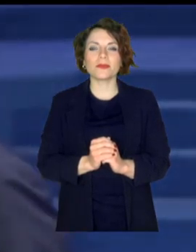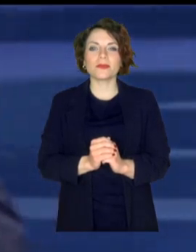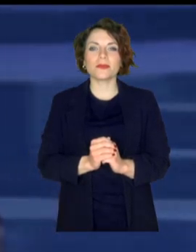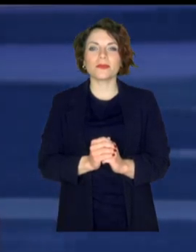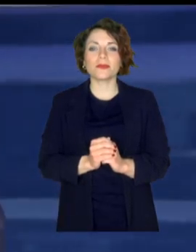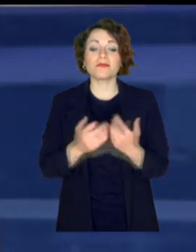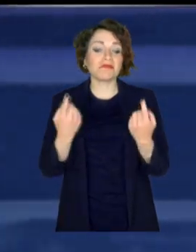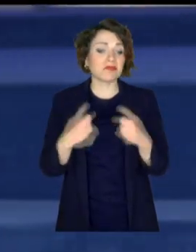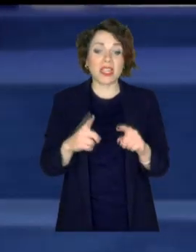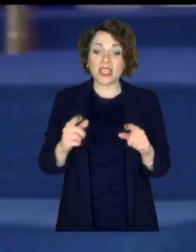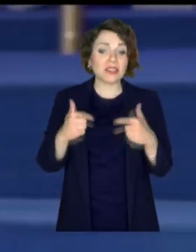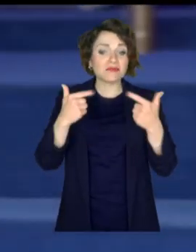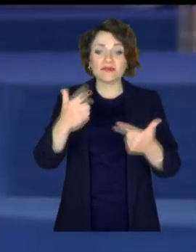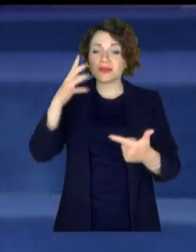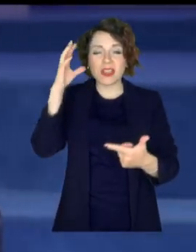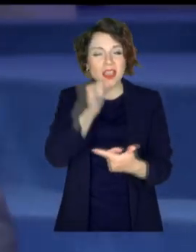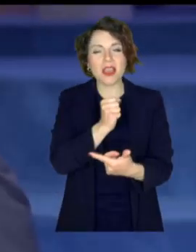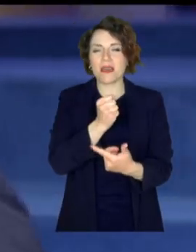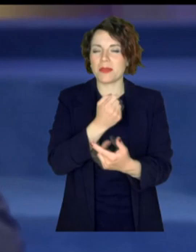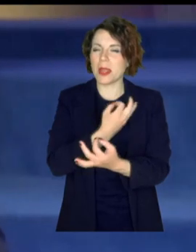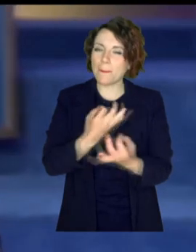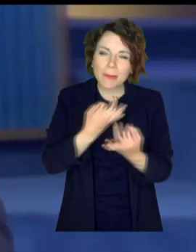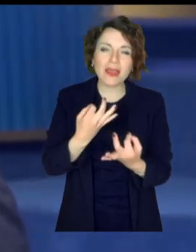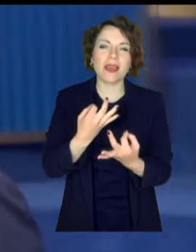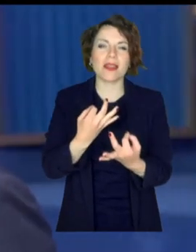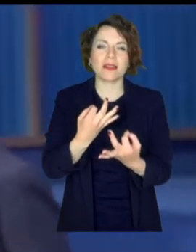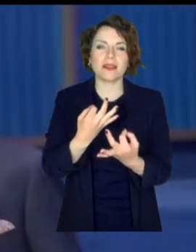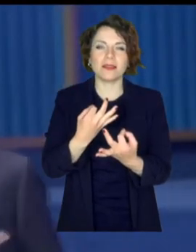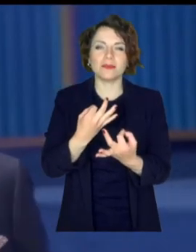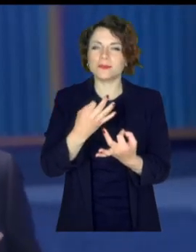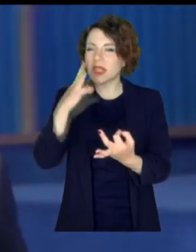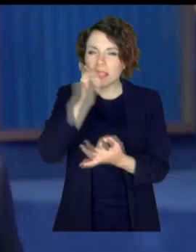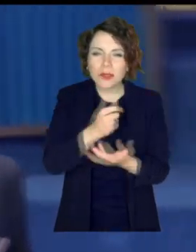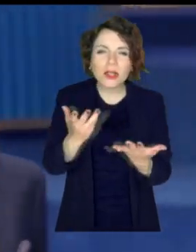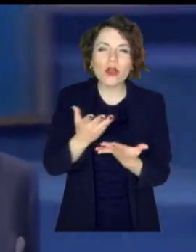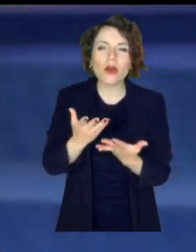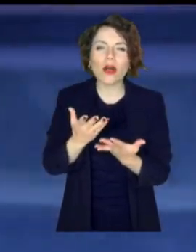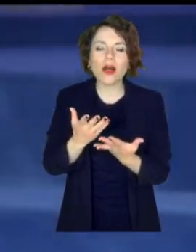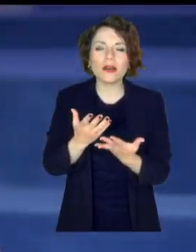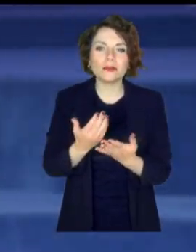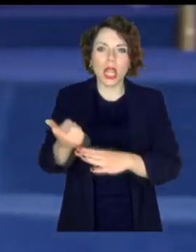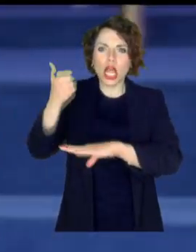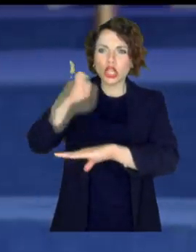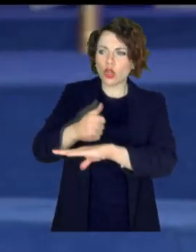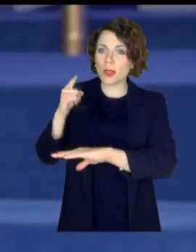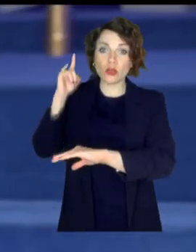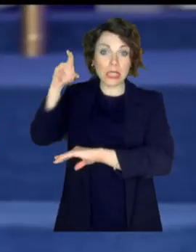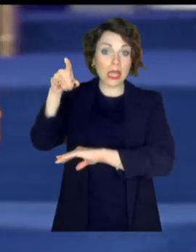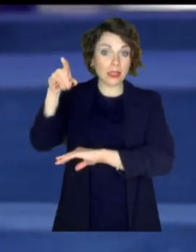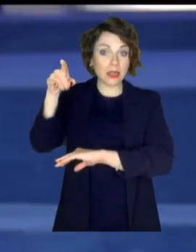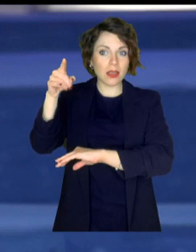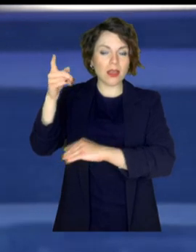Questo ci fa capire qualche cosa su quando sia terminato il dominio di Satana sulla terra.